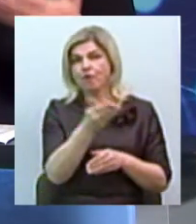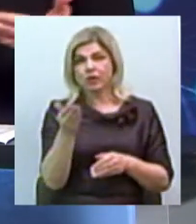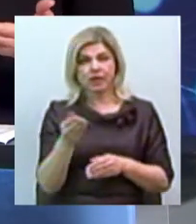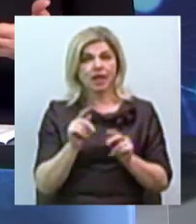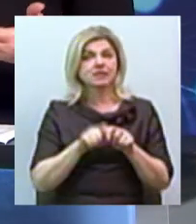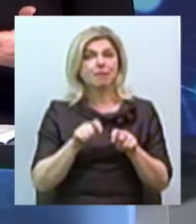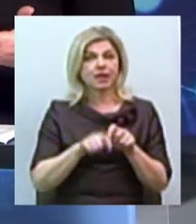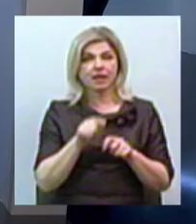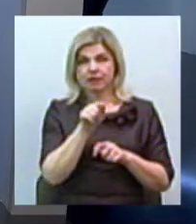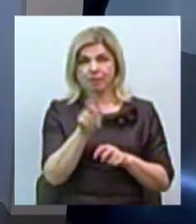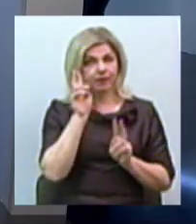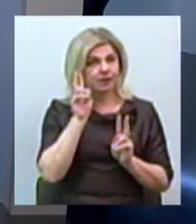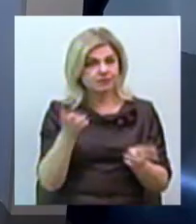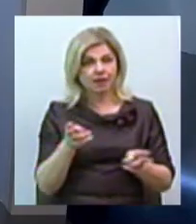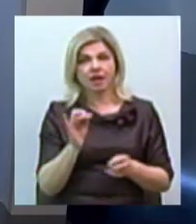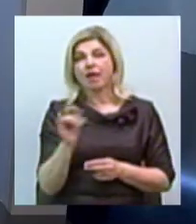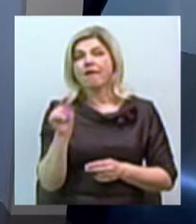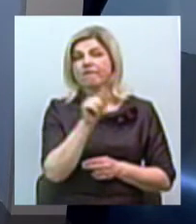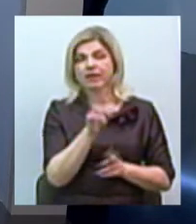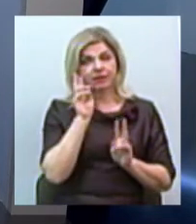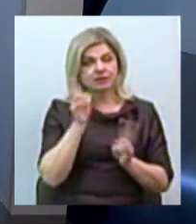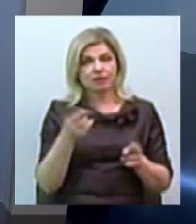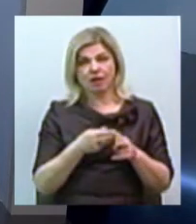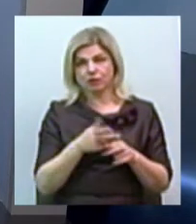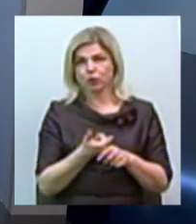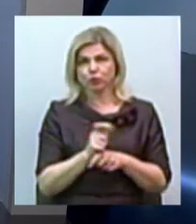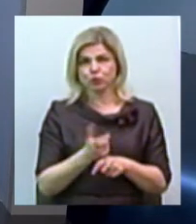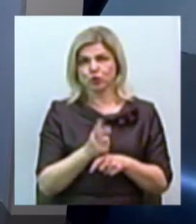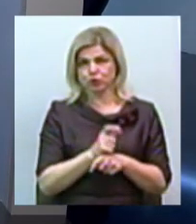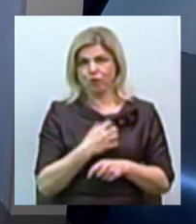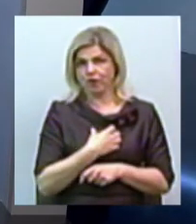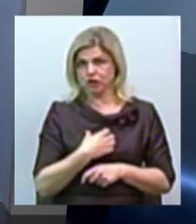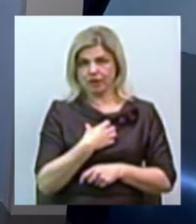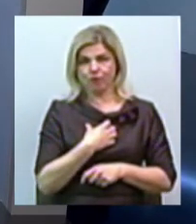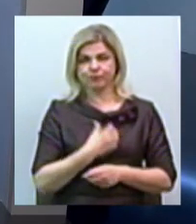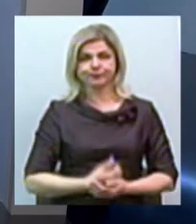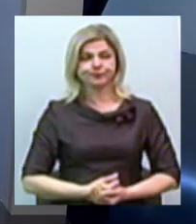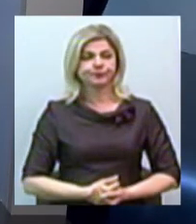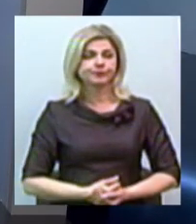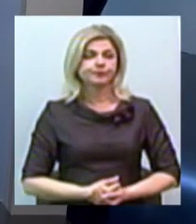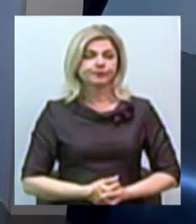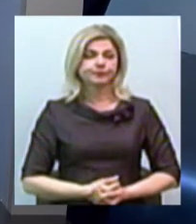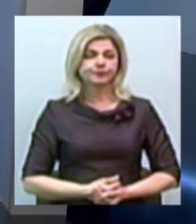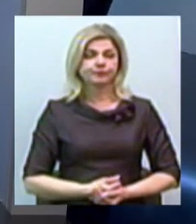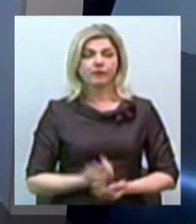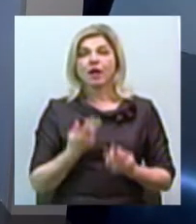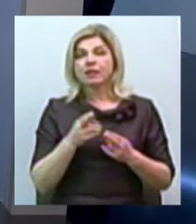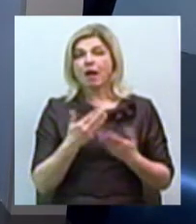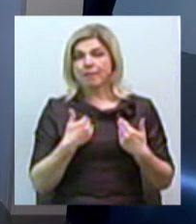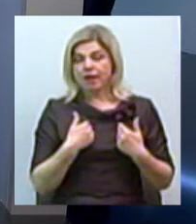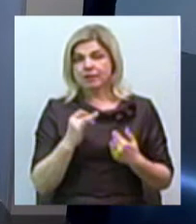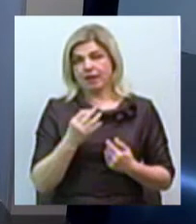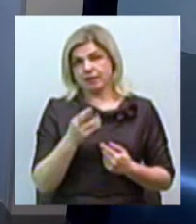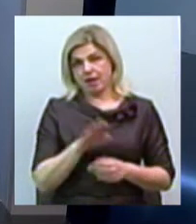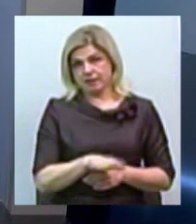і починається абсолютно, і це дійсно дуже-дуже важливо. І для мене, і для дітей, я